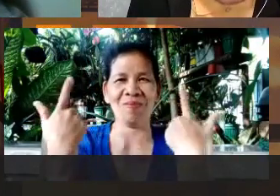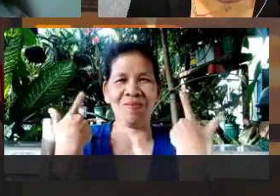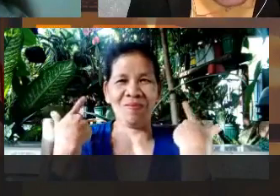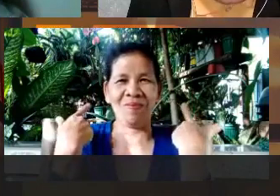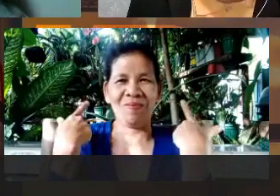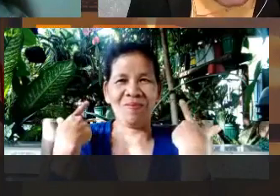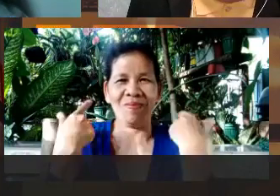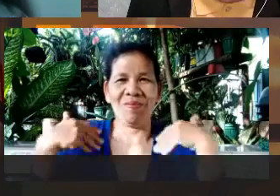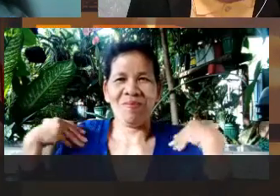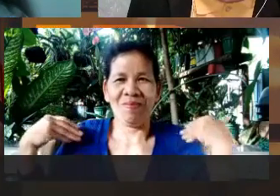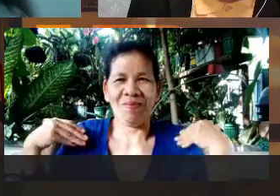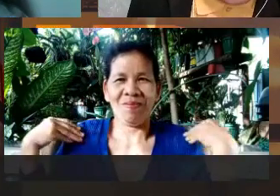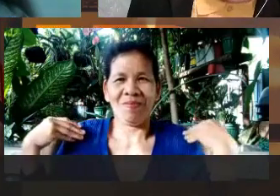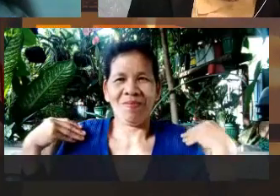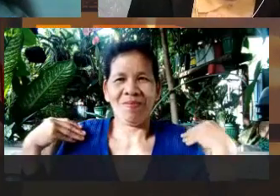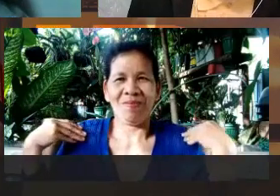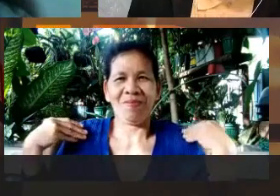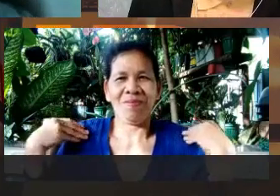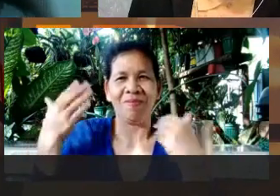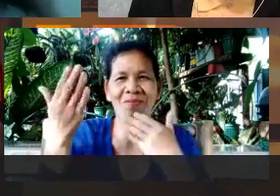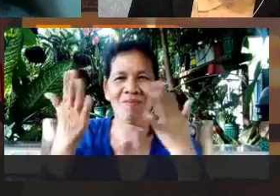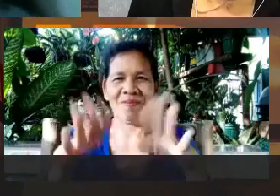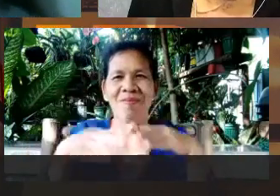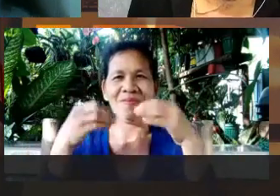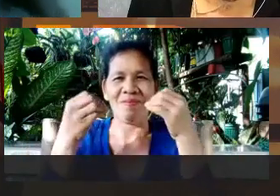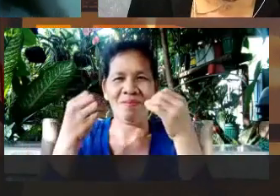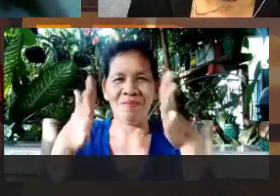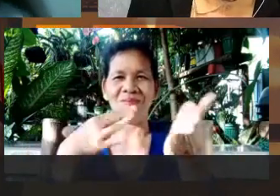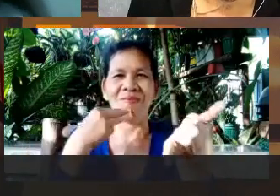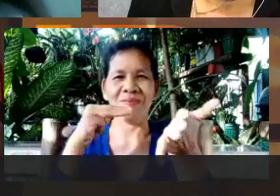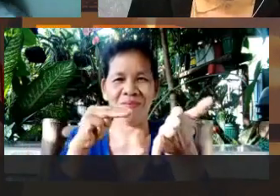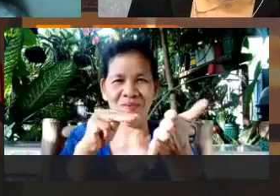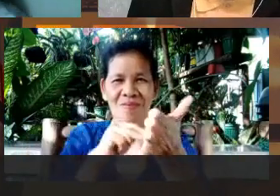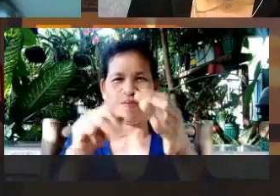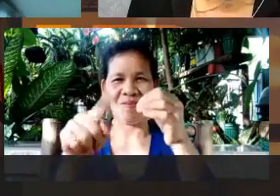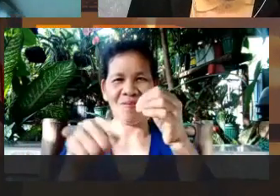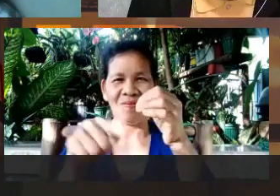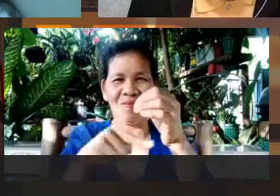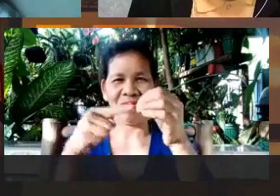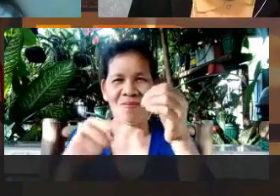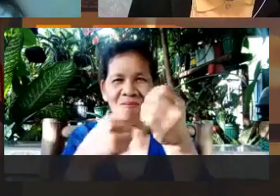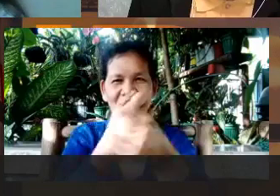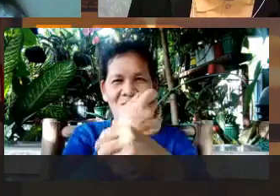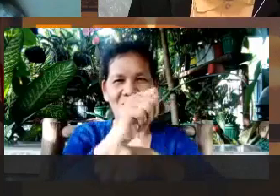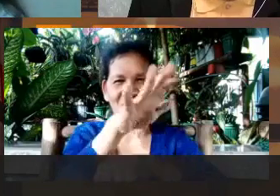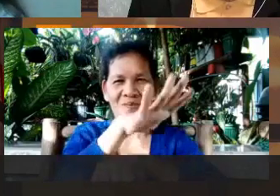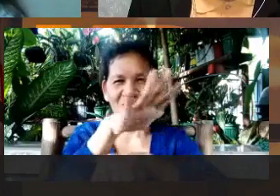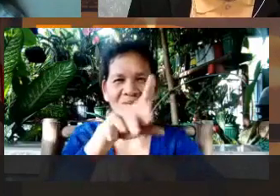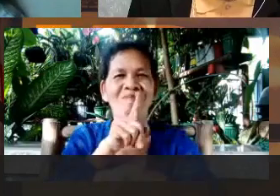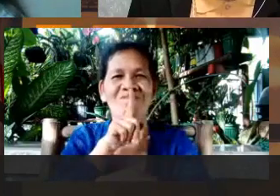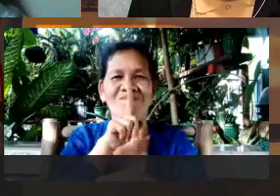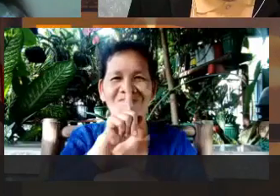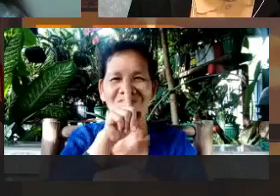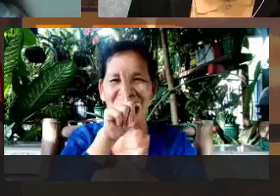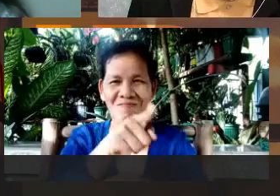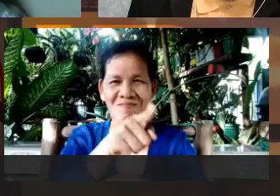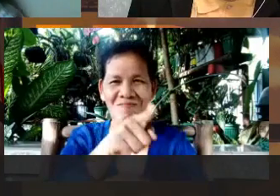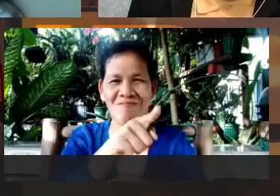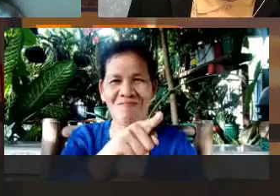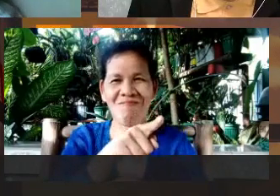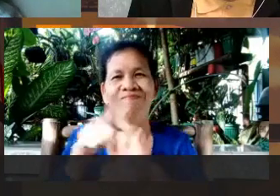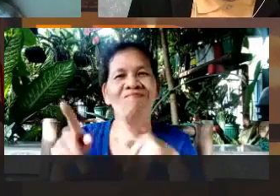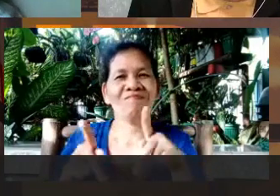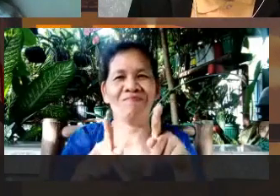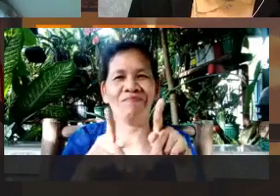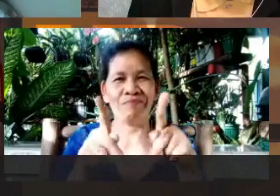Sana may nga kabataan pang makapagbigay ng message ng tungkol sa santuaryo. Tunay po na maraming proseso ang gawain ng